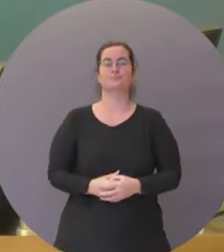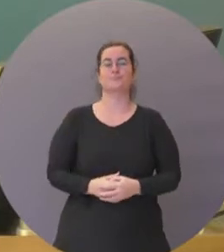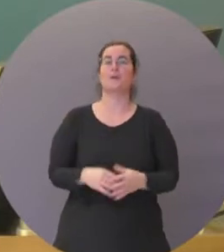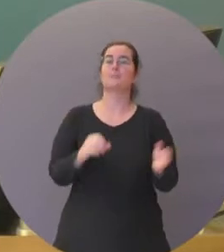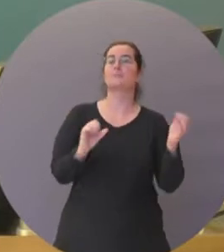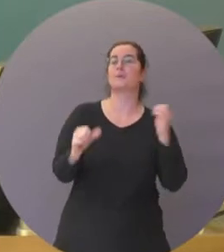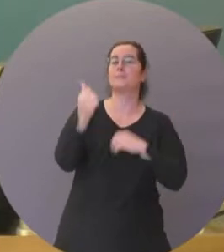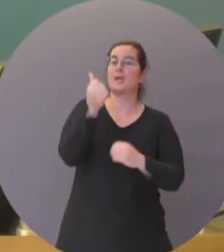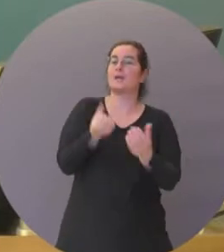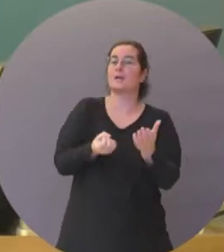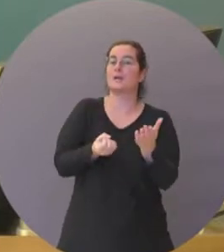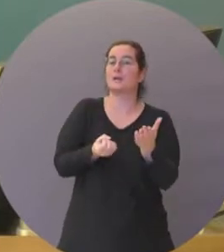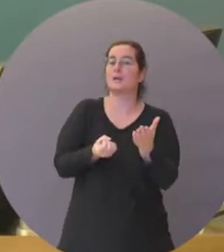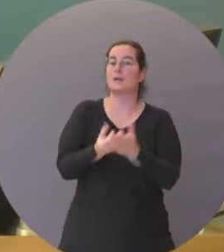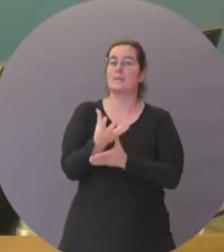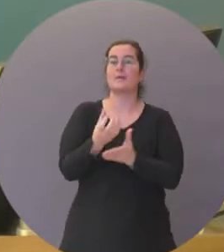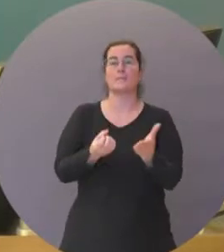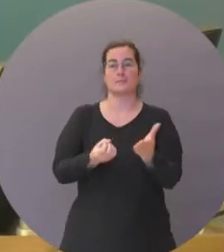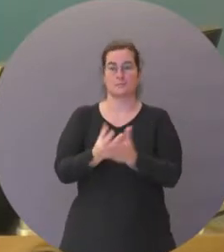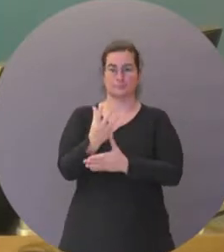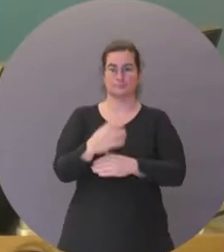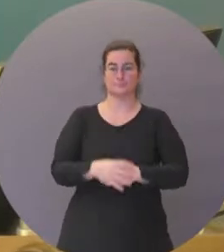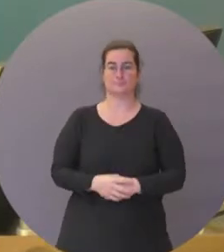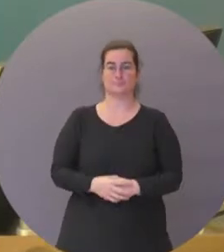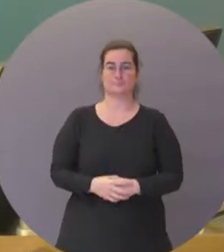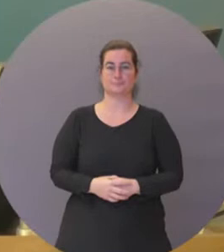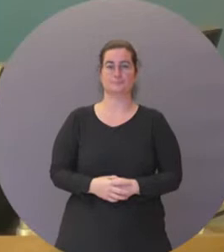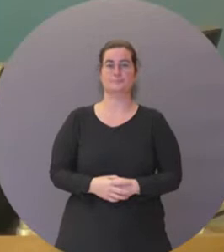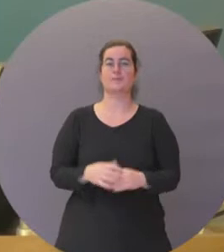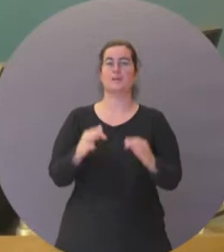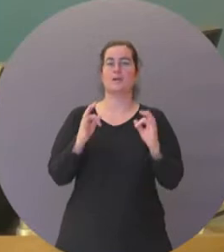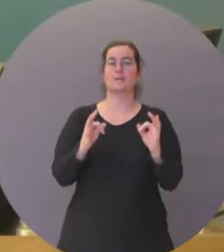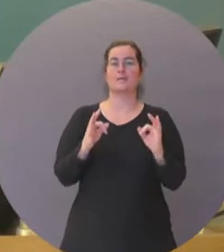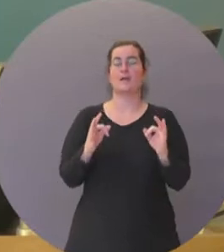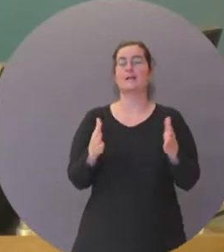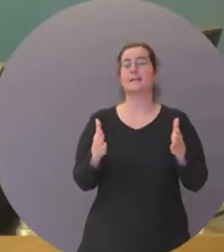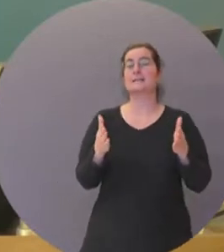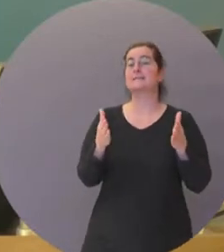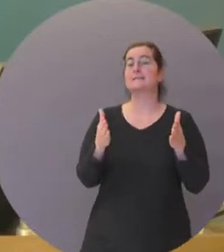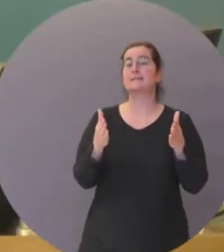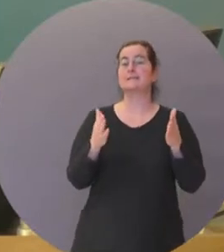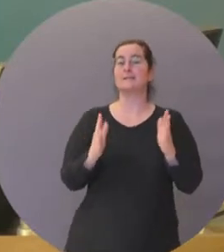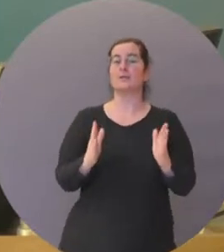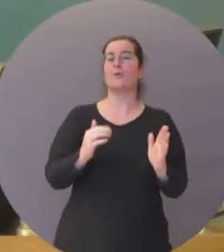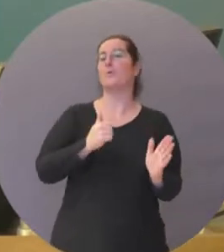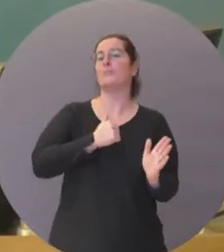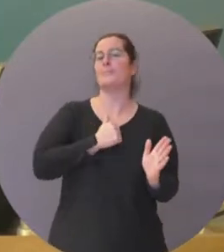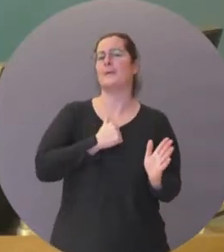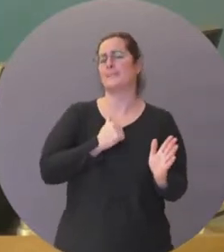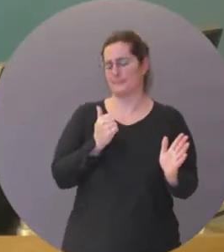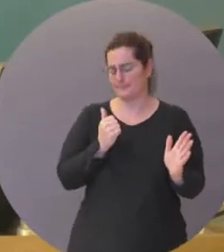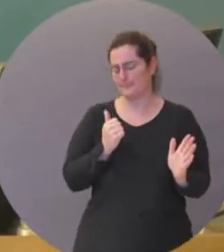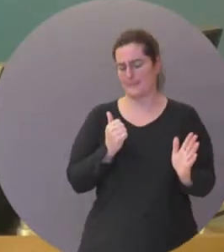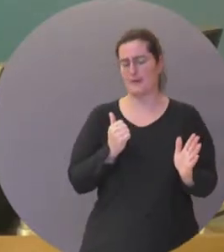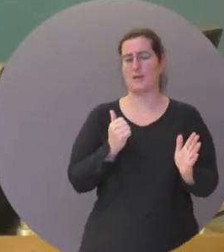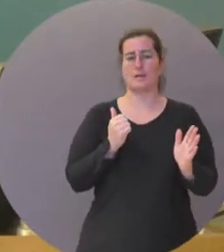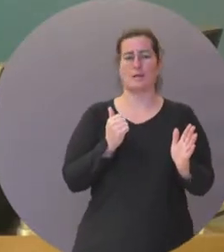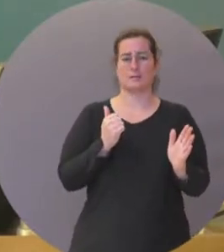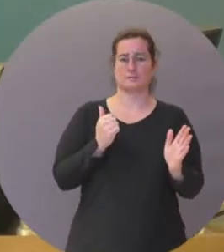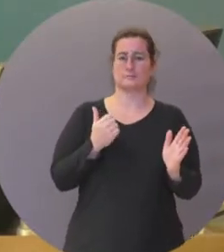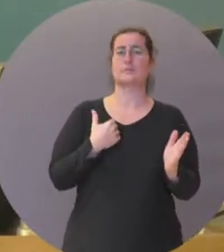information concerne la décision que j'ai prise de confier à Monsieur